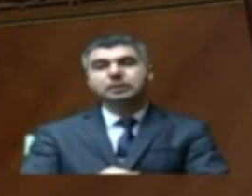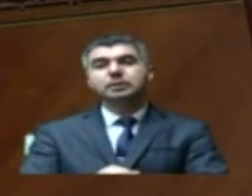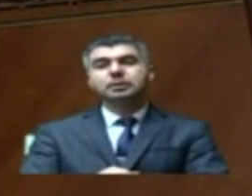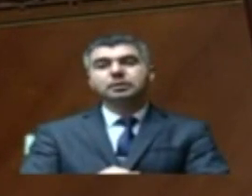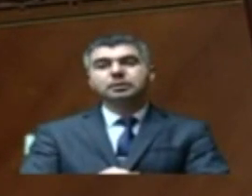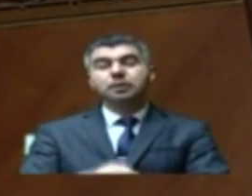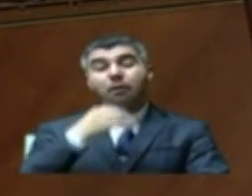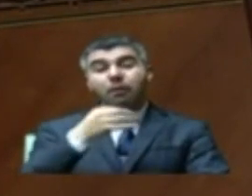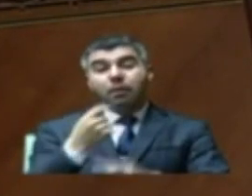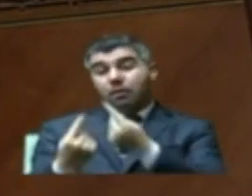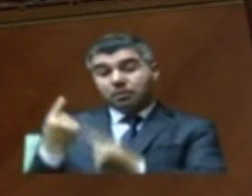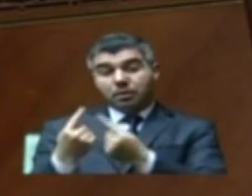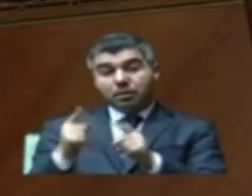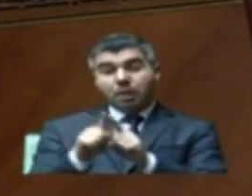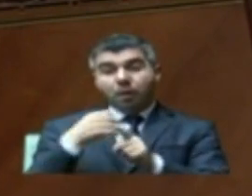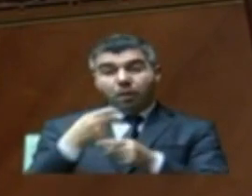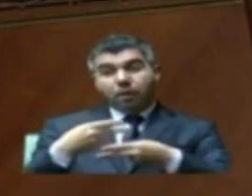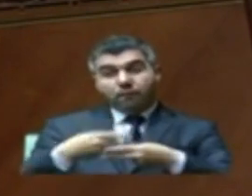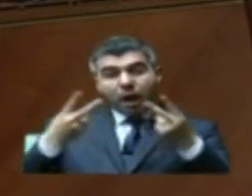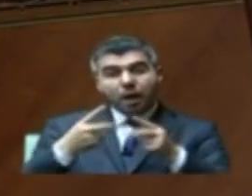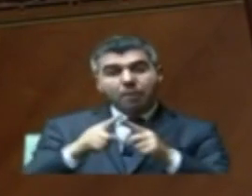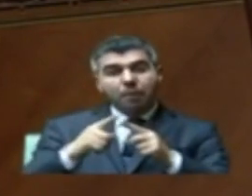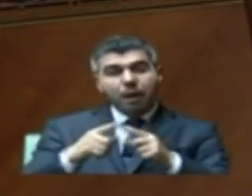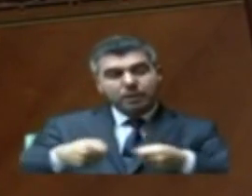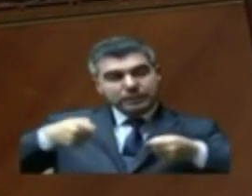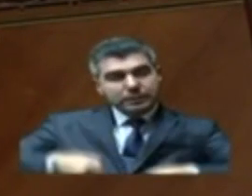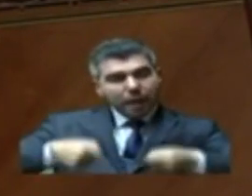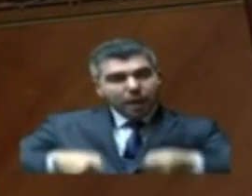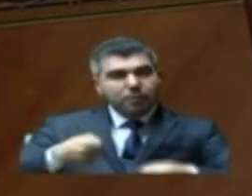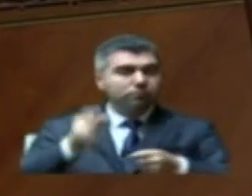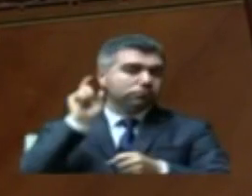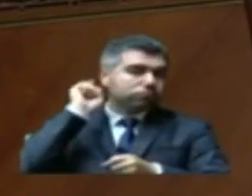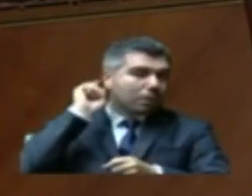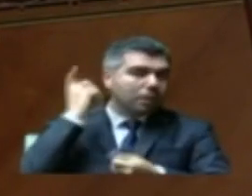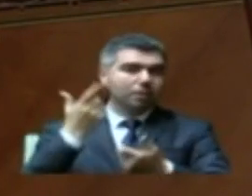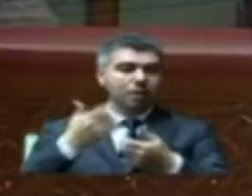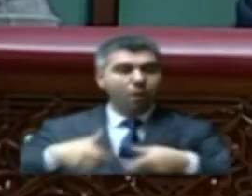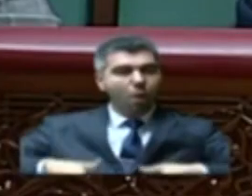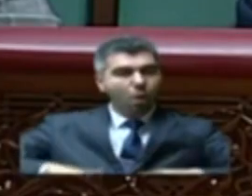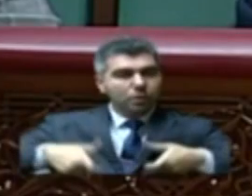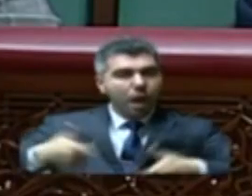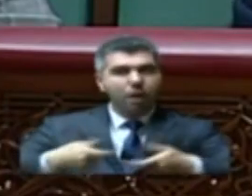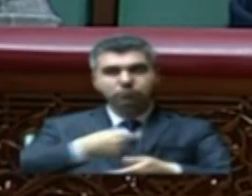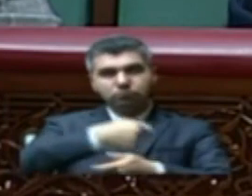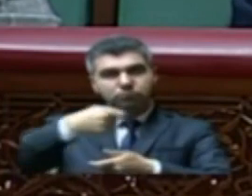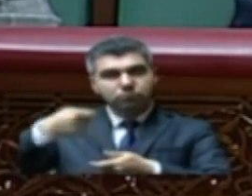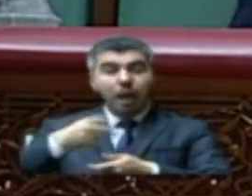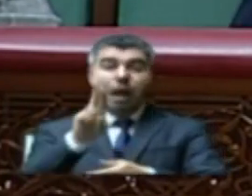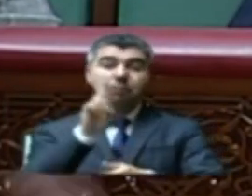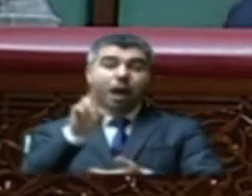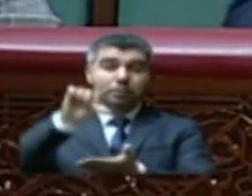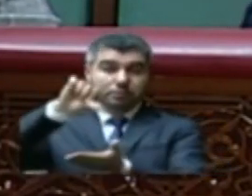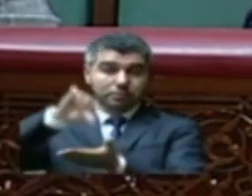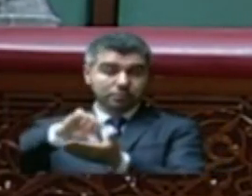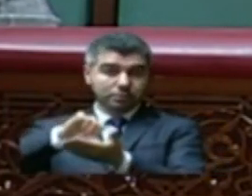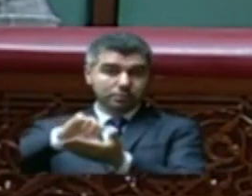بأننا خرجنا الخدمة ديال توزيع الأجهزة والأجهزة التعويضية وكذلك المعينات من الرباط